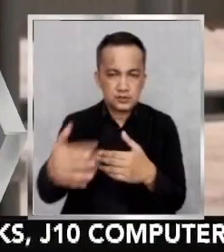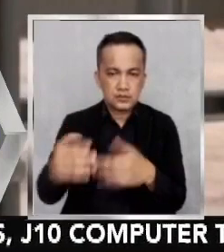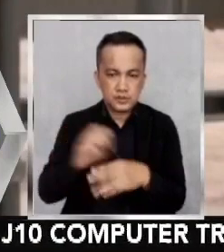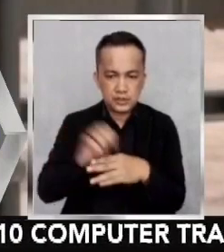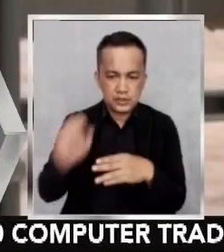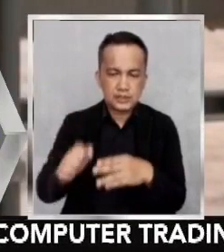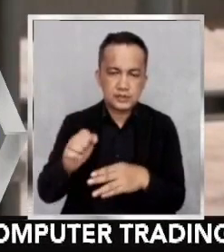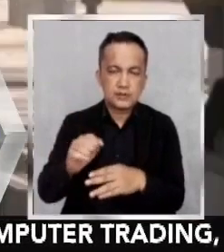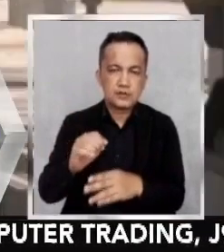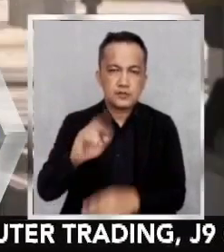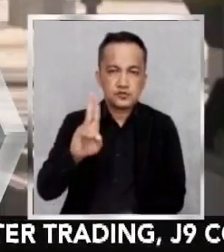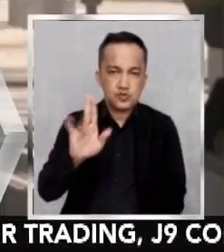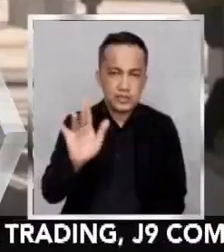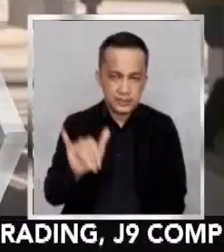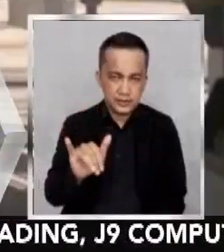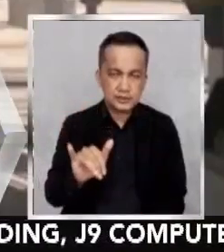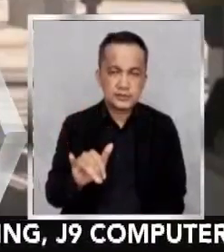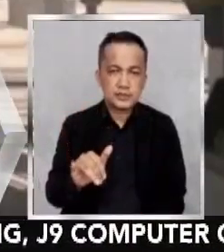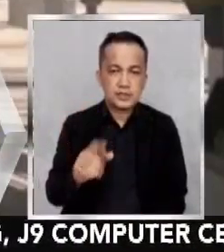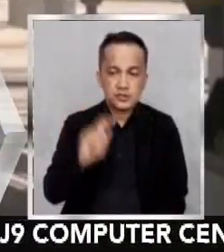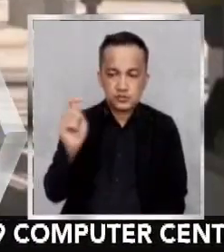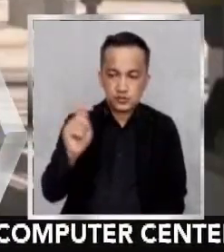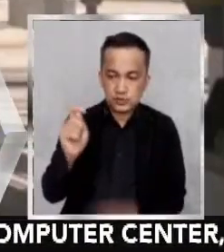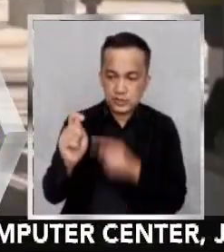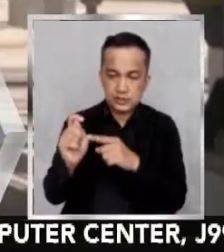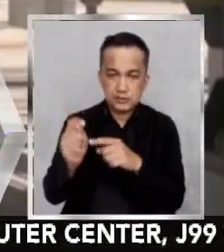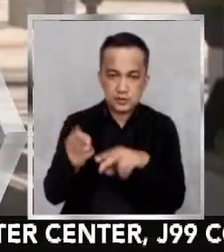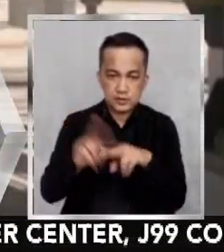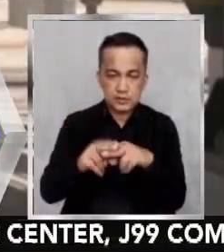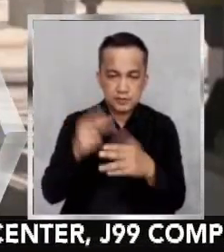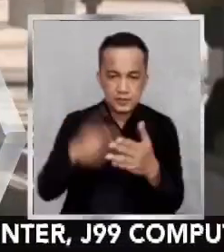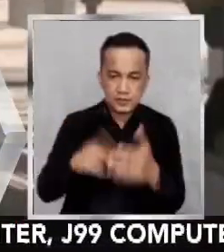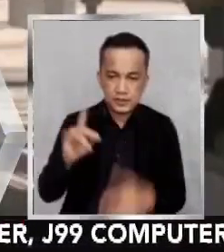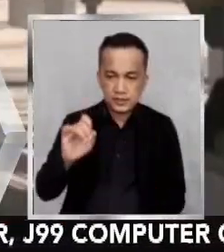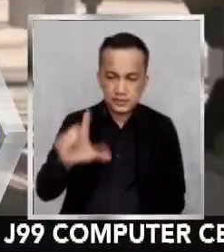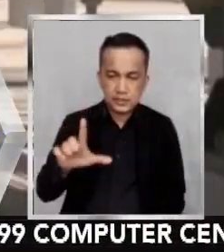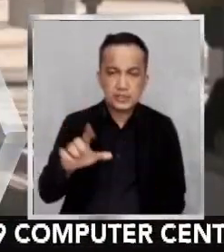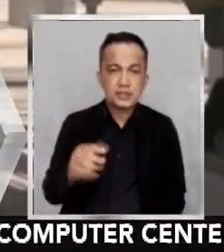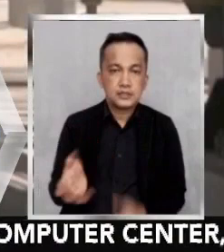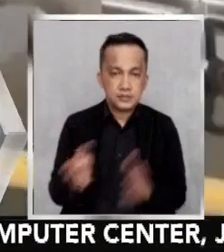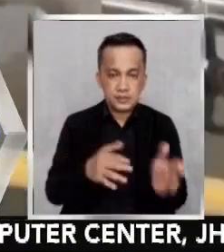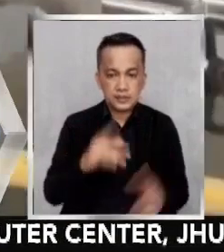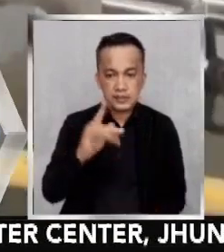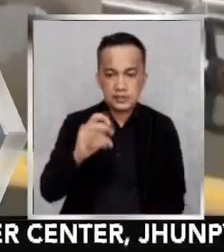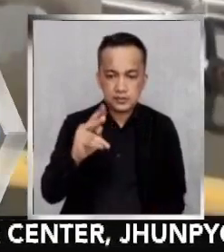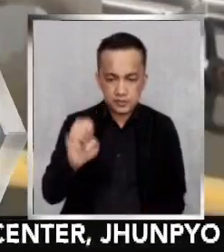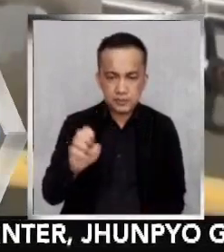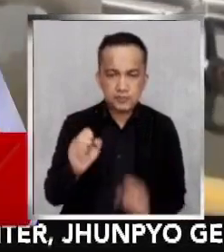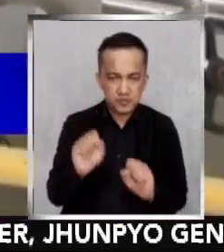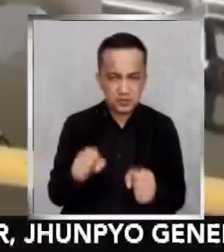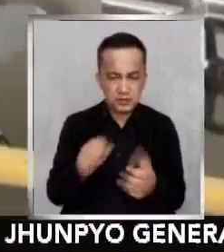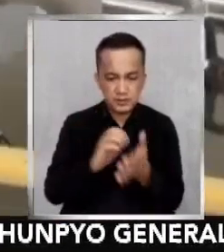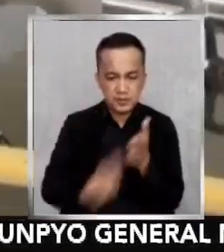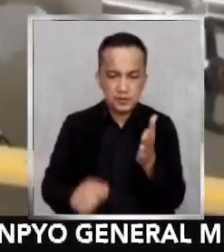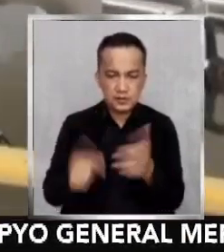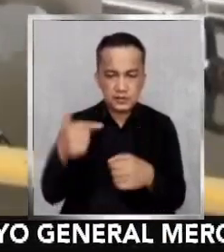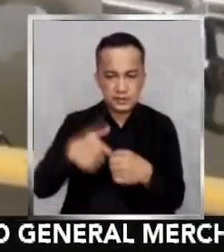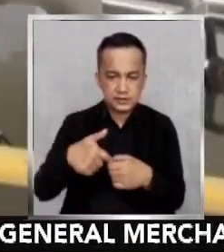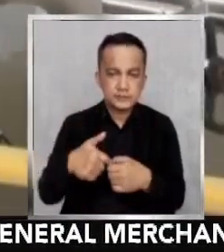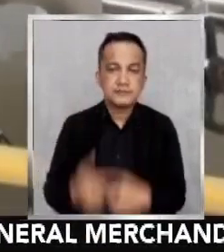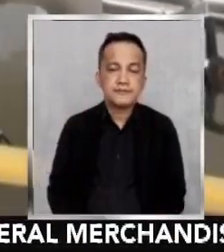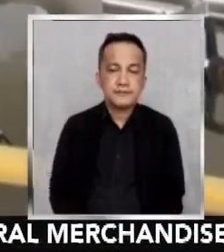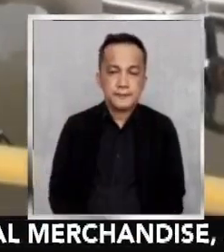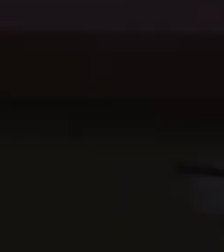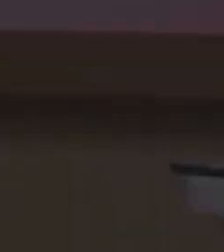Hulyo. Sa Martes, may naasahang pagtaas sa presyo ng diesel at kerosene. Posibleng may rollback naman sa gasolina.